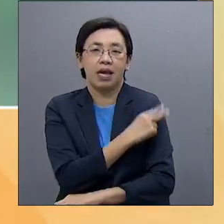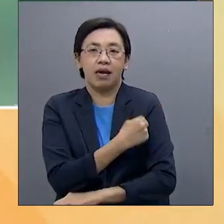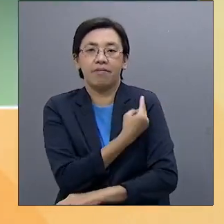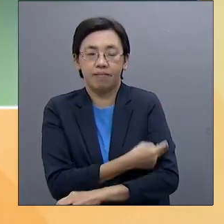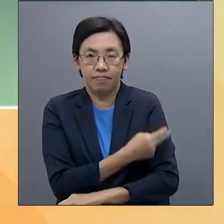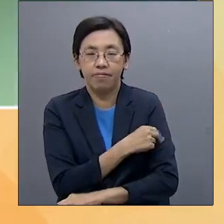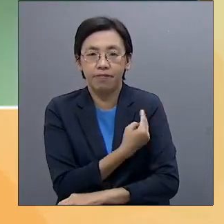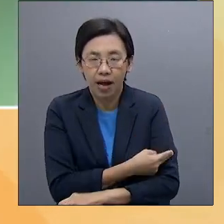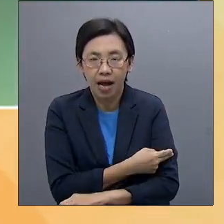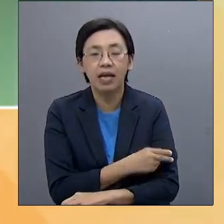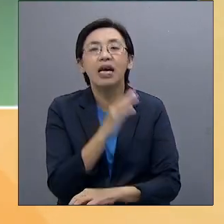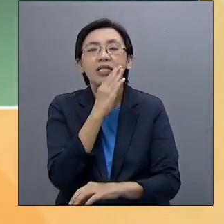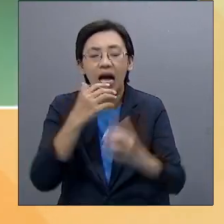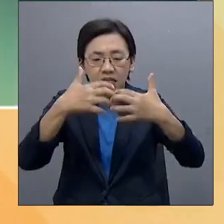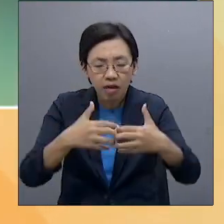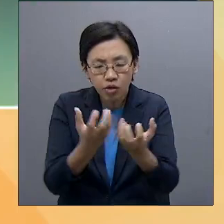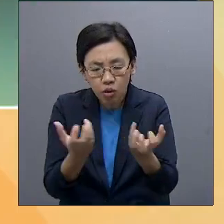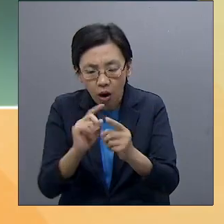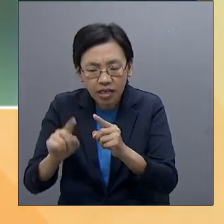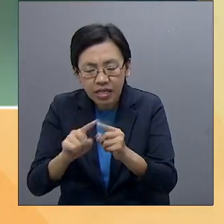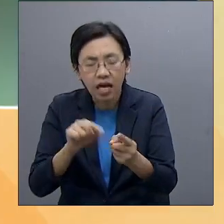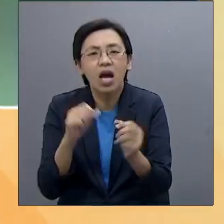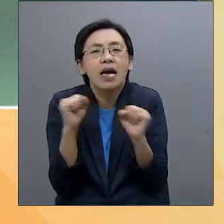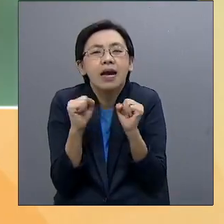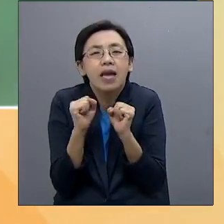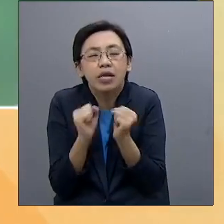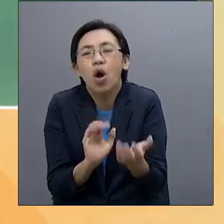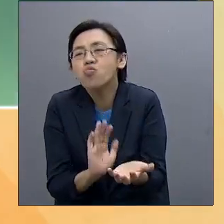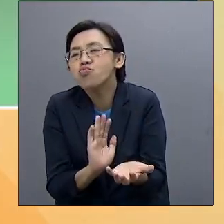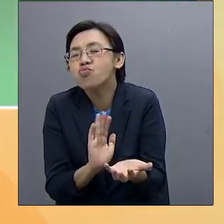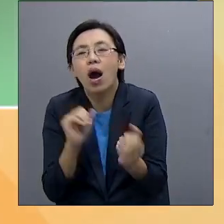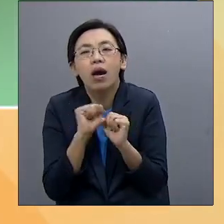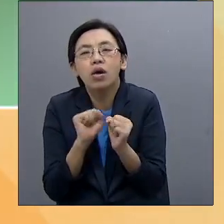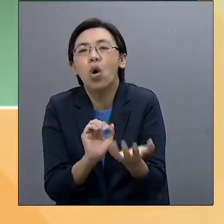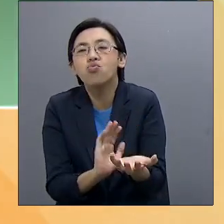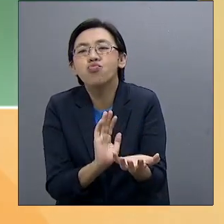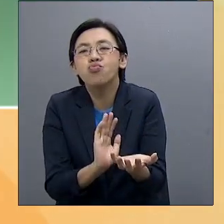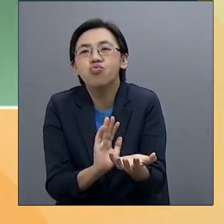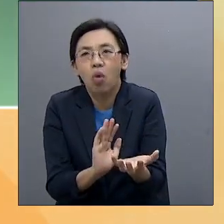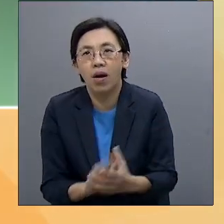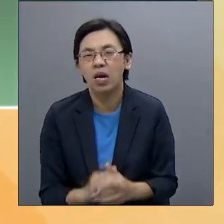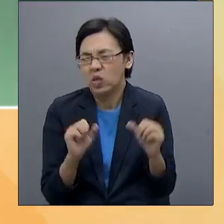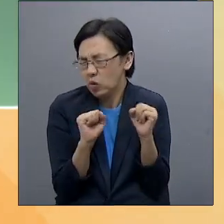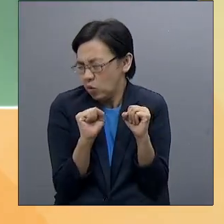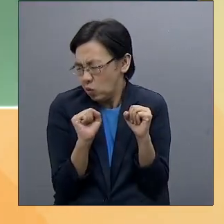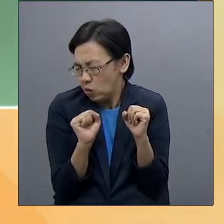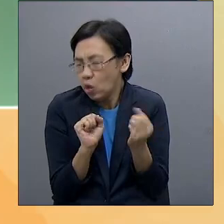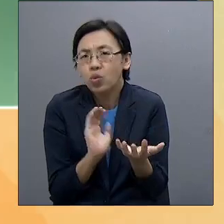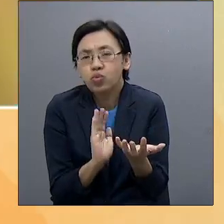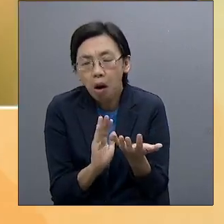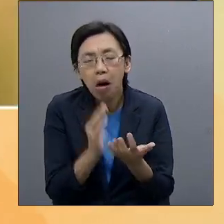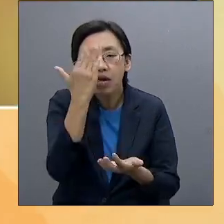จะใช้ในการหล่อเย็นเครื่องมืออุปกรณ์วิทยาศาสตร์ที่ต้องการความเย็นจัดๆนะฮะเขาก็จะใช้ไนโตรเจนเหล